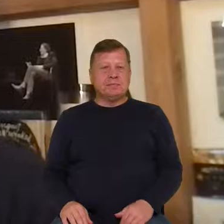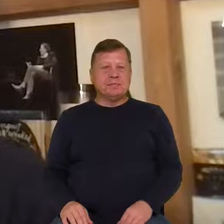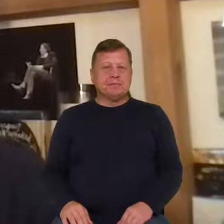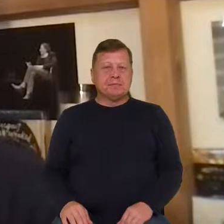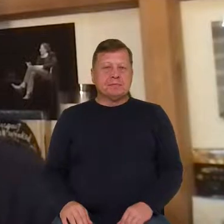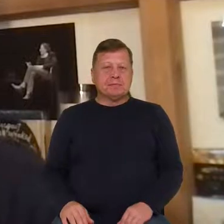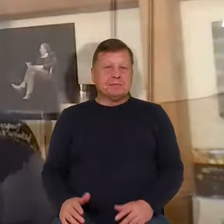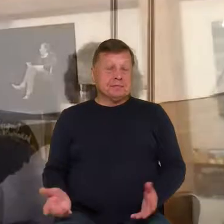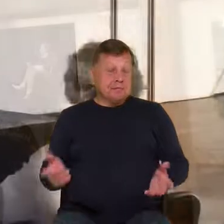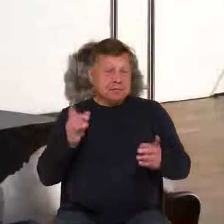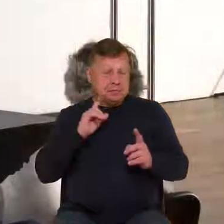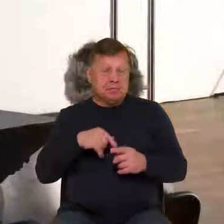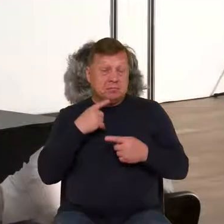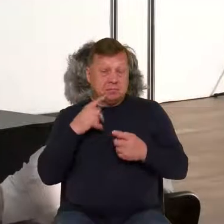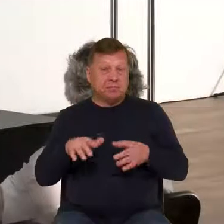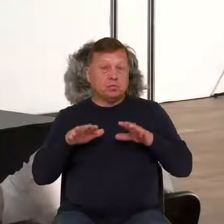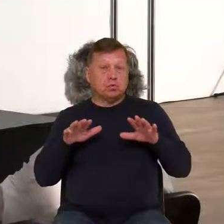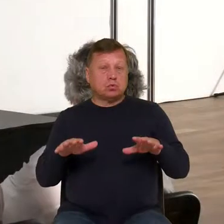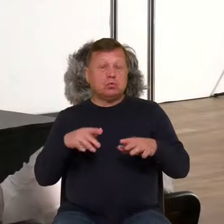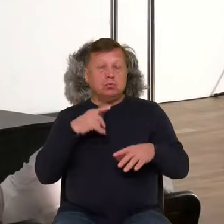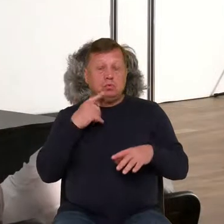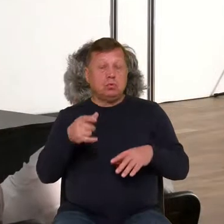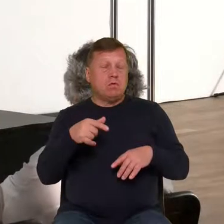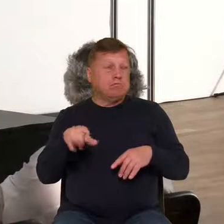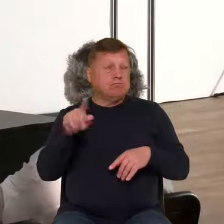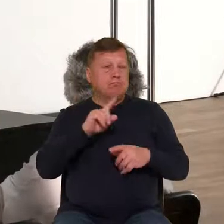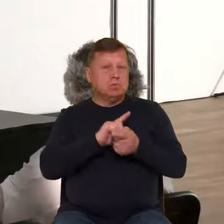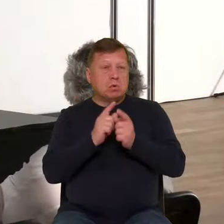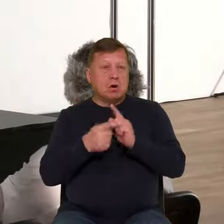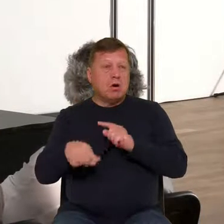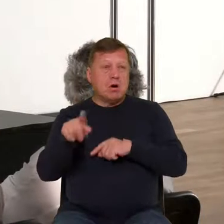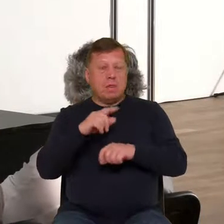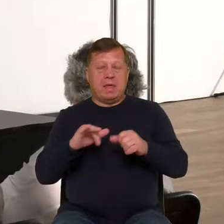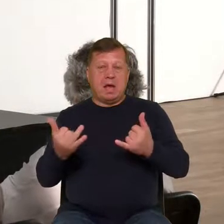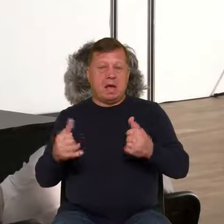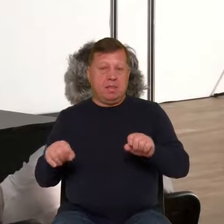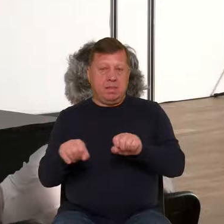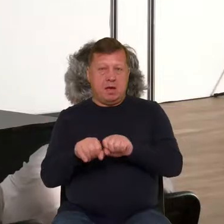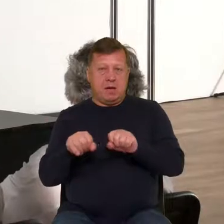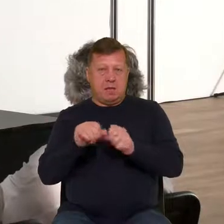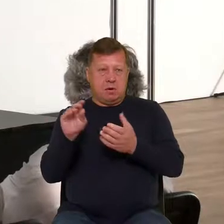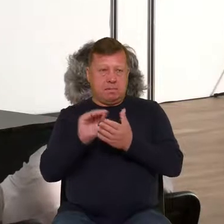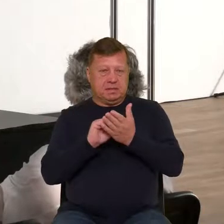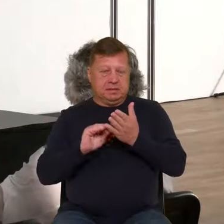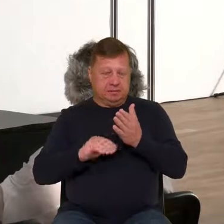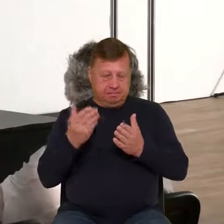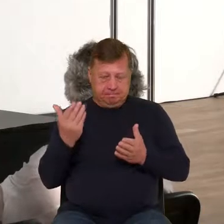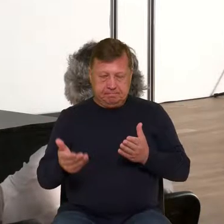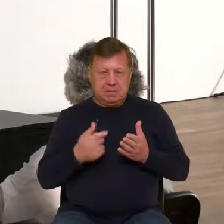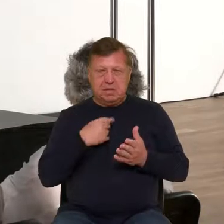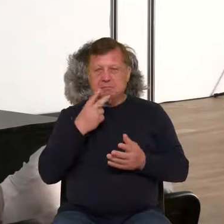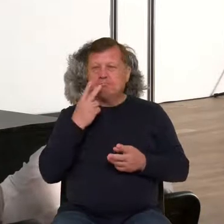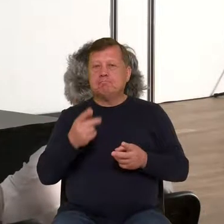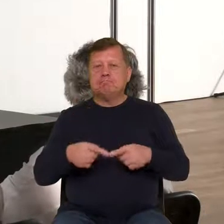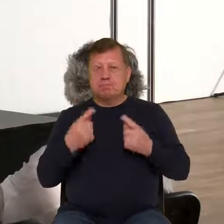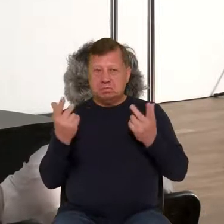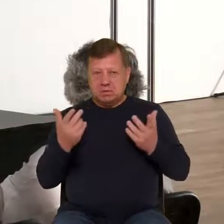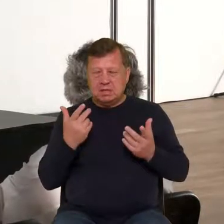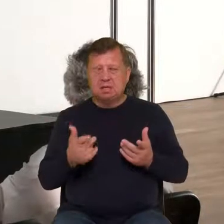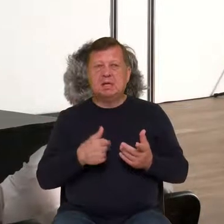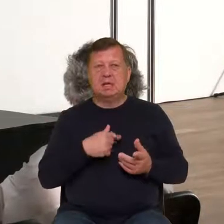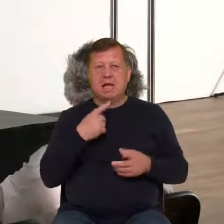naprawdę spotkałem się z demokratycznością opowiadania i pisarstwa. Przekonałem się, jak bardzo silne jest